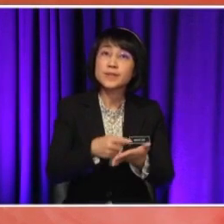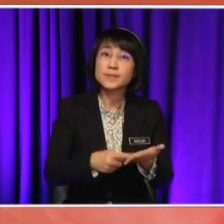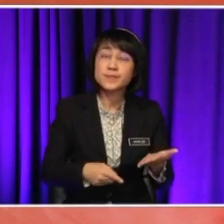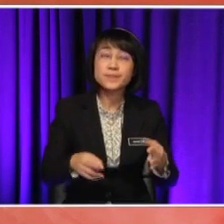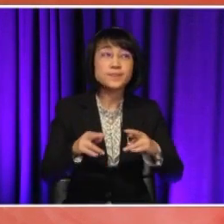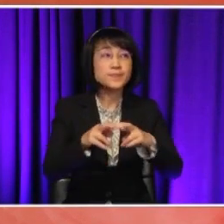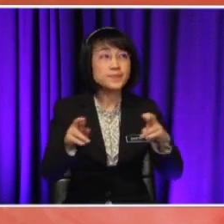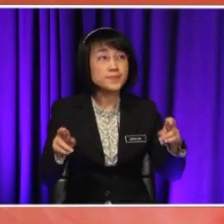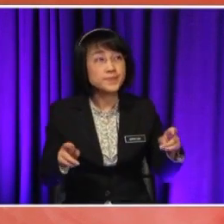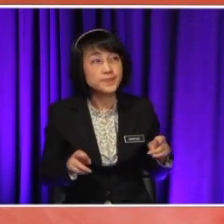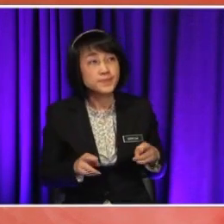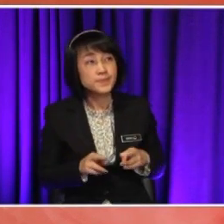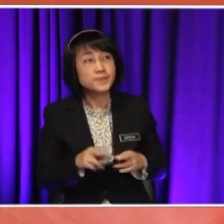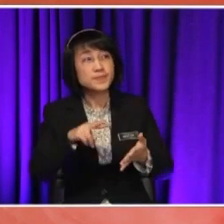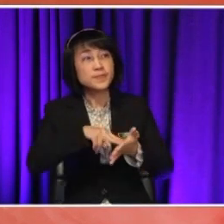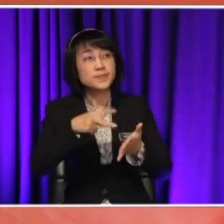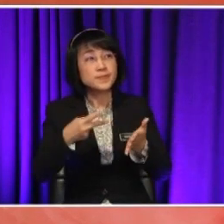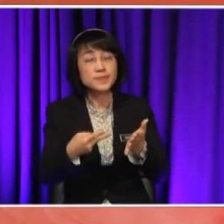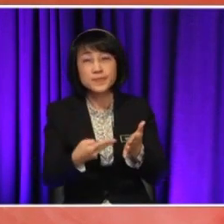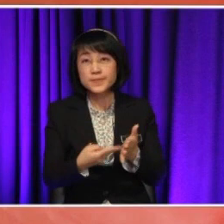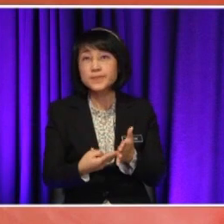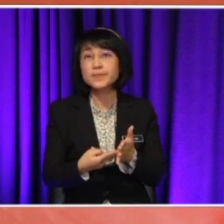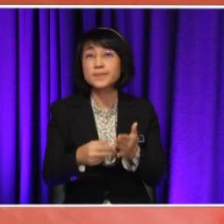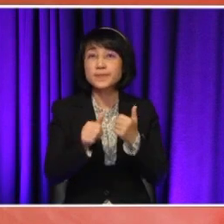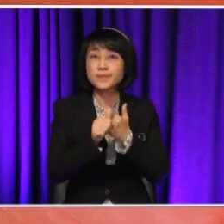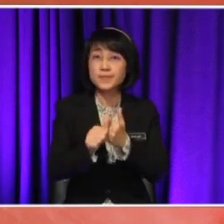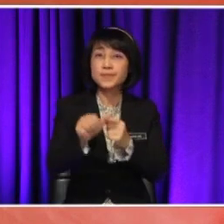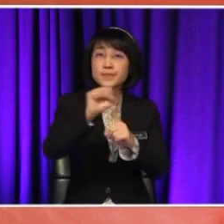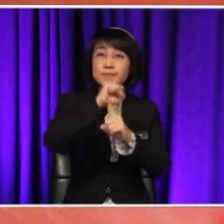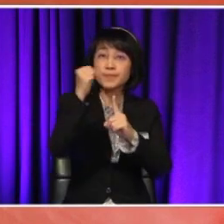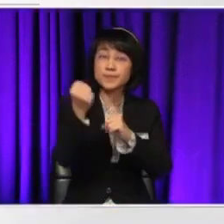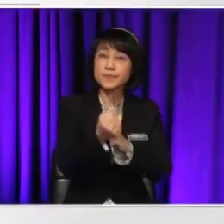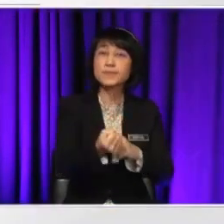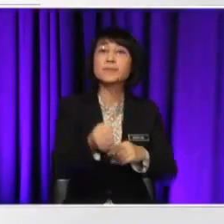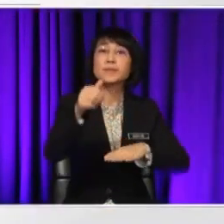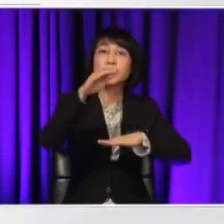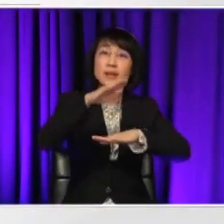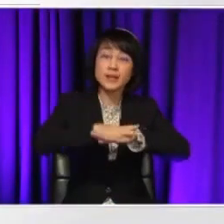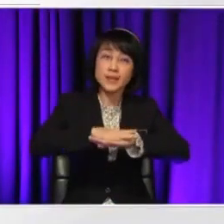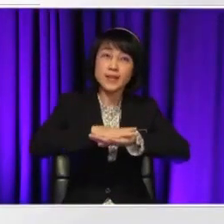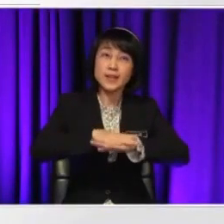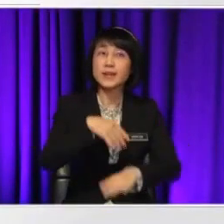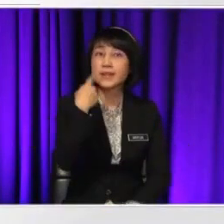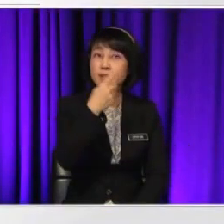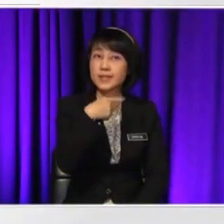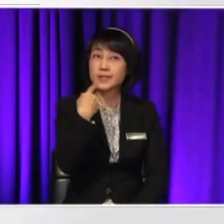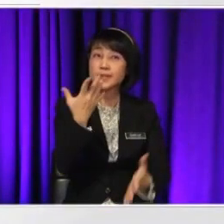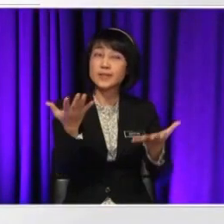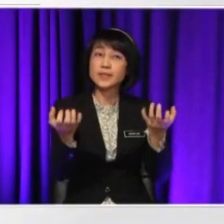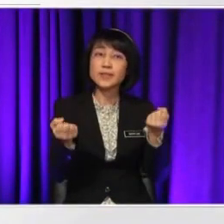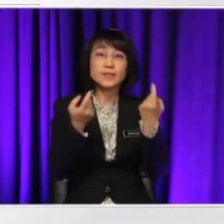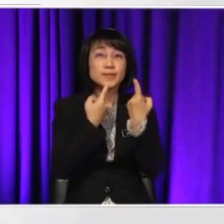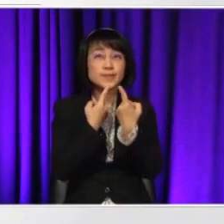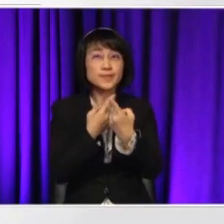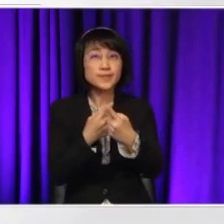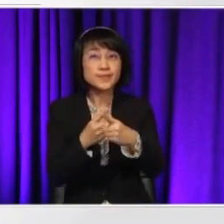Melayu yang dimaksudkan berdasarkan situasi di atas? Siapa nak try jawab? Ha, angkat tangan adik-adikku. Dina, okay, silakan